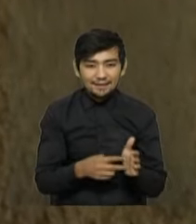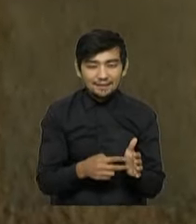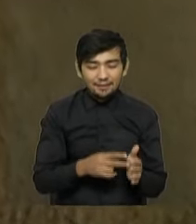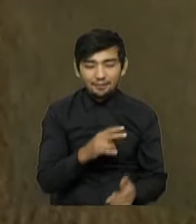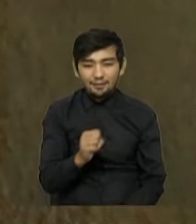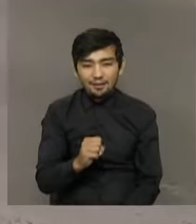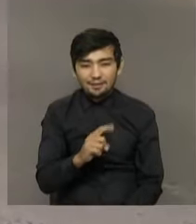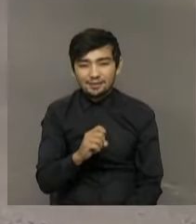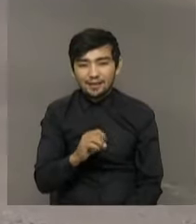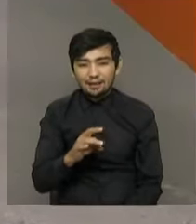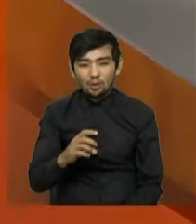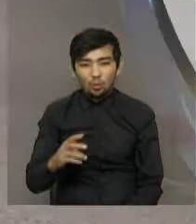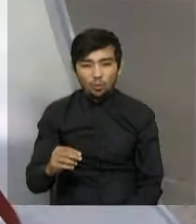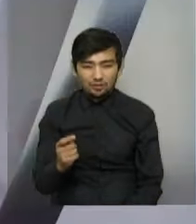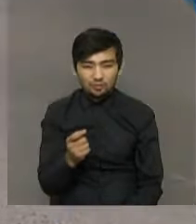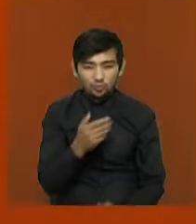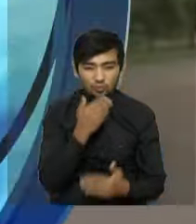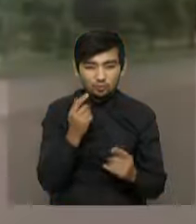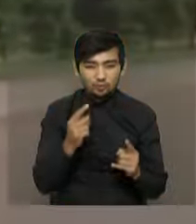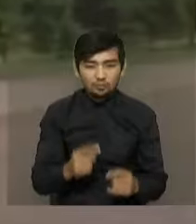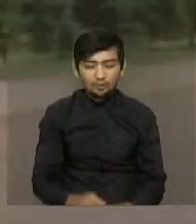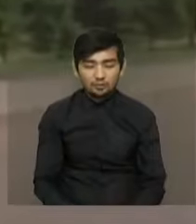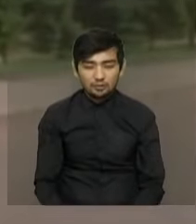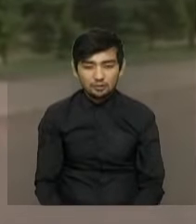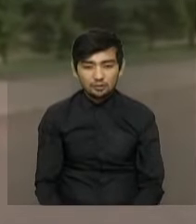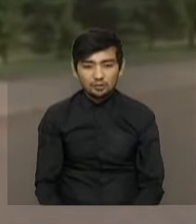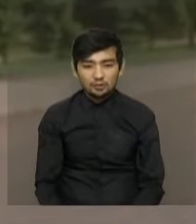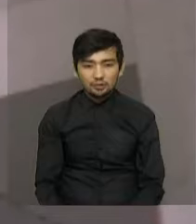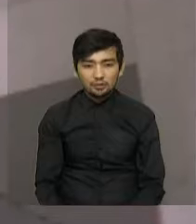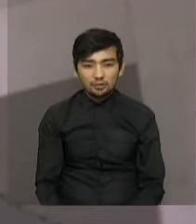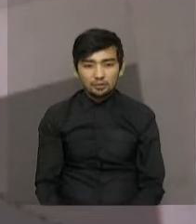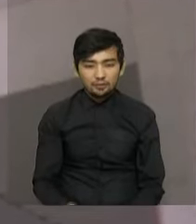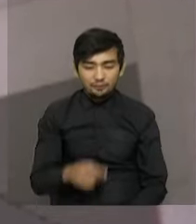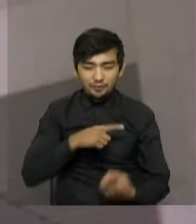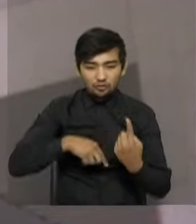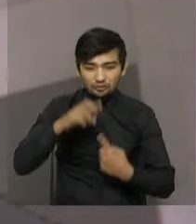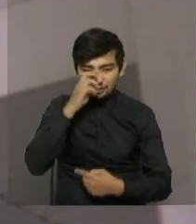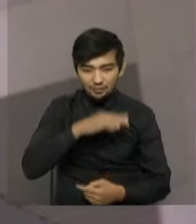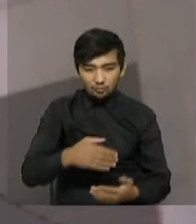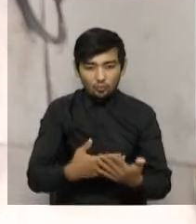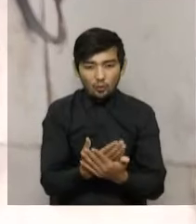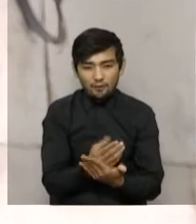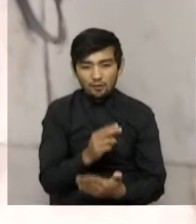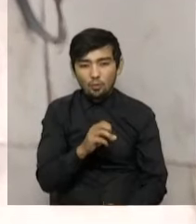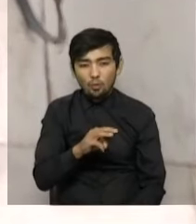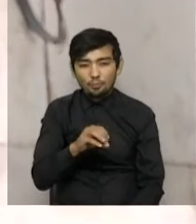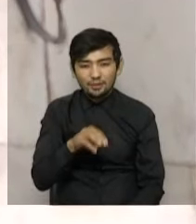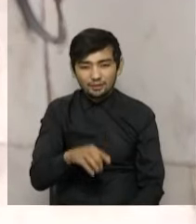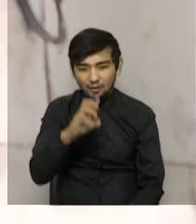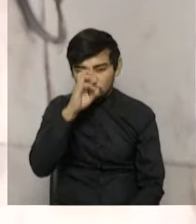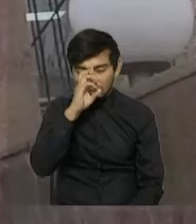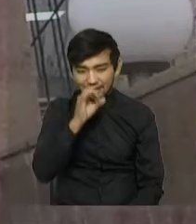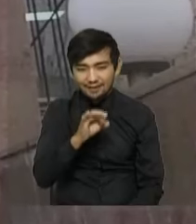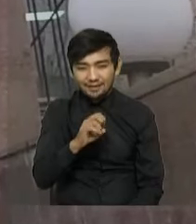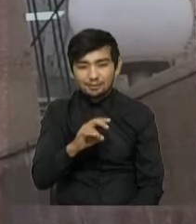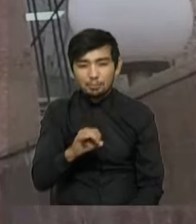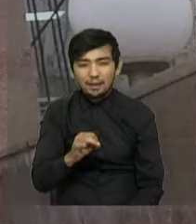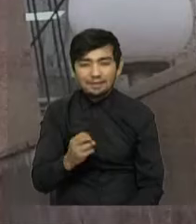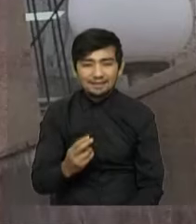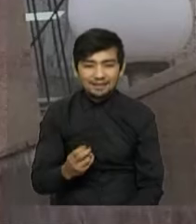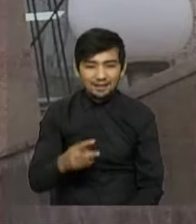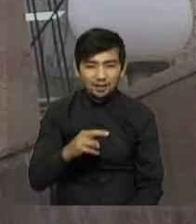как решат проблему с сушкой? В нашей стране создан новый комитет государственной инспекции труда.